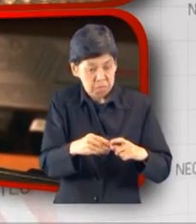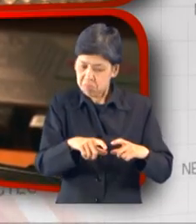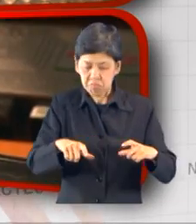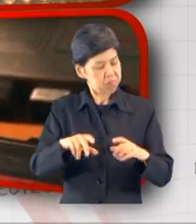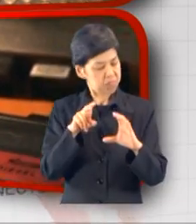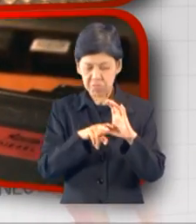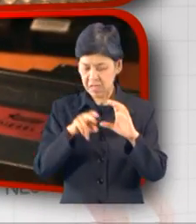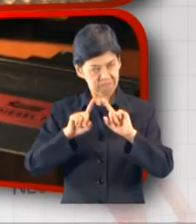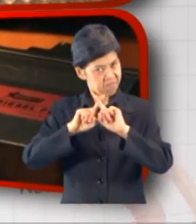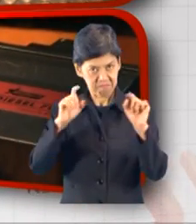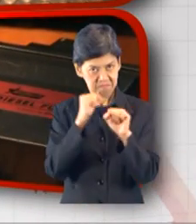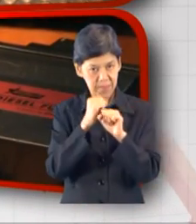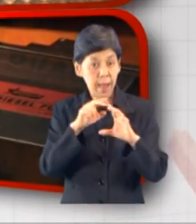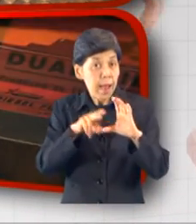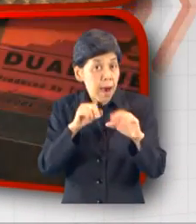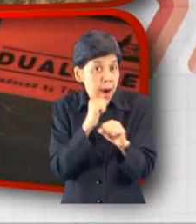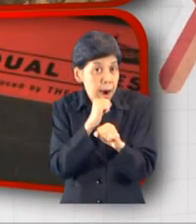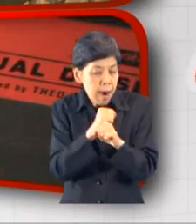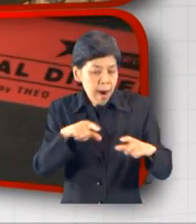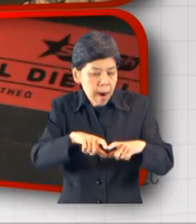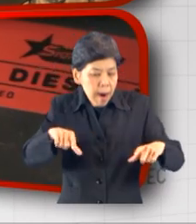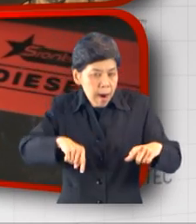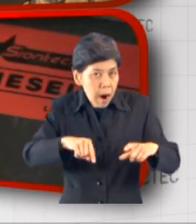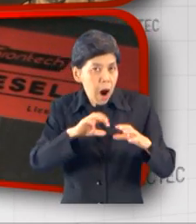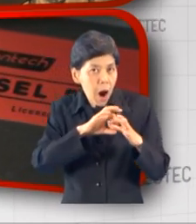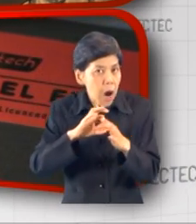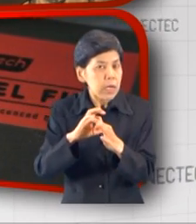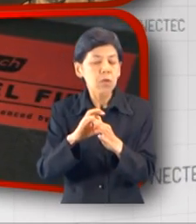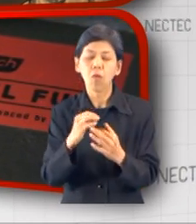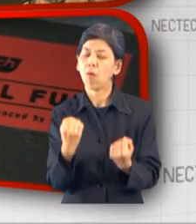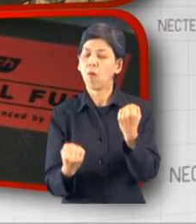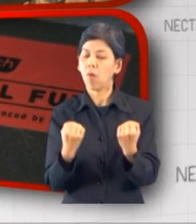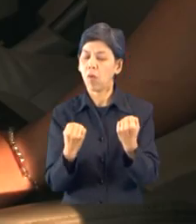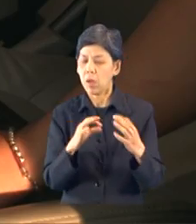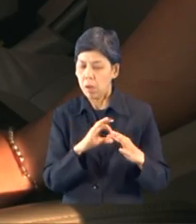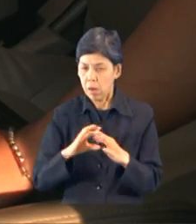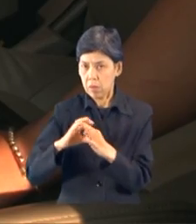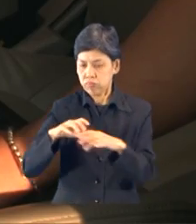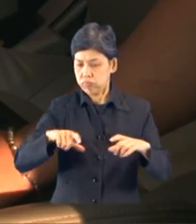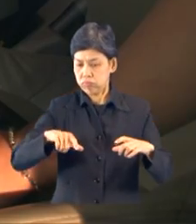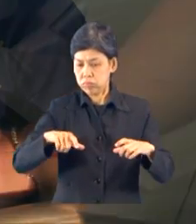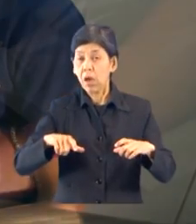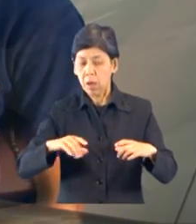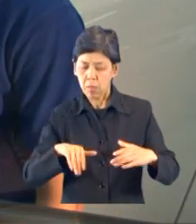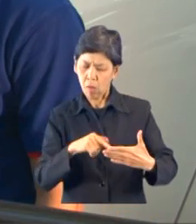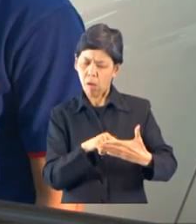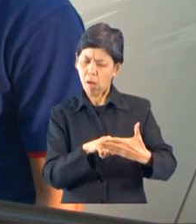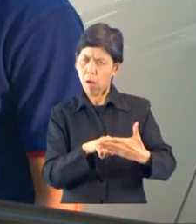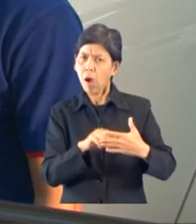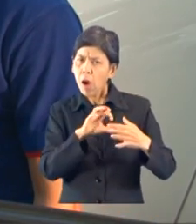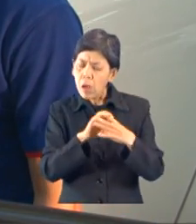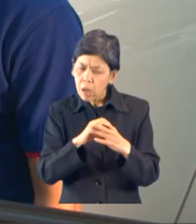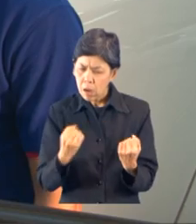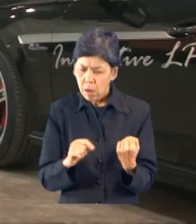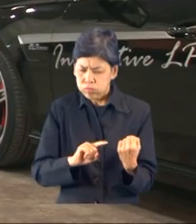ามาแต่ในส่วนของกล่อง NECTECH เนี่ยเป็นกล่องที่สามารถรับสัญญาณตัวเซ็นเซอร์ของรถกล่องของ NECTECH เนี่ยเป็นกล่องของรถใบหนึ่งมันก็จะ